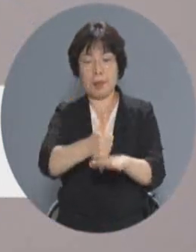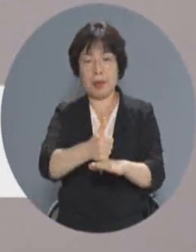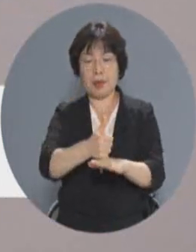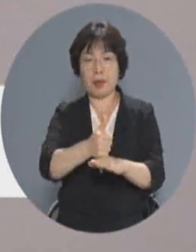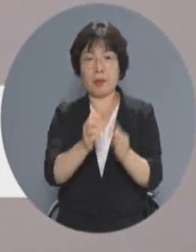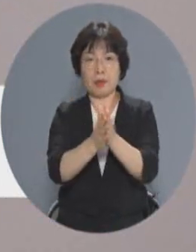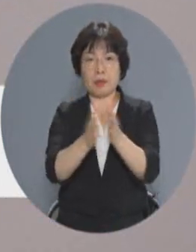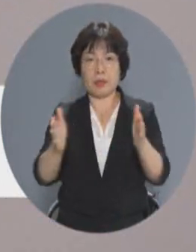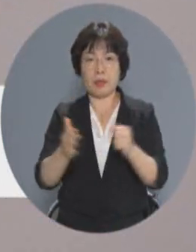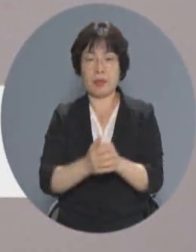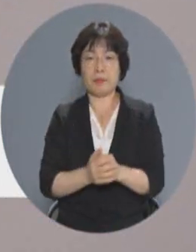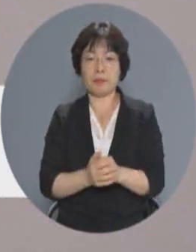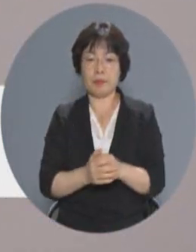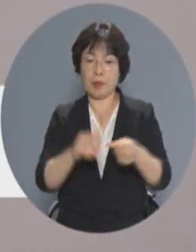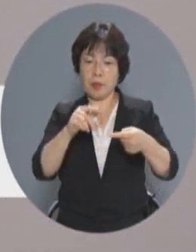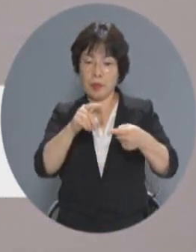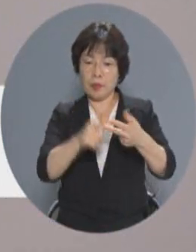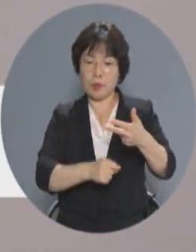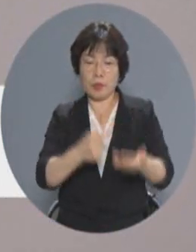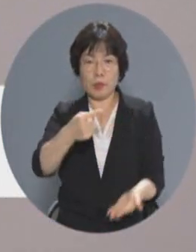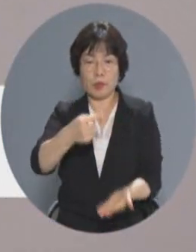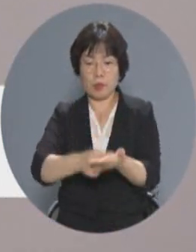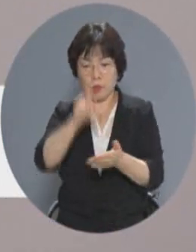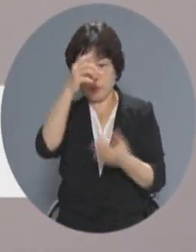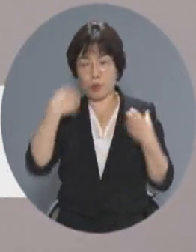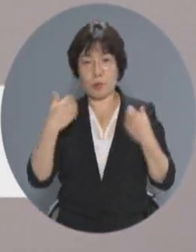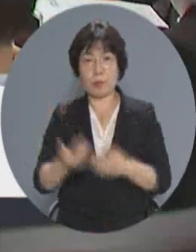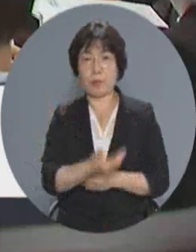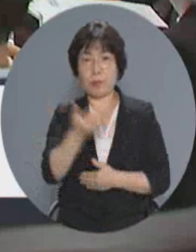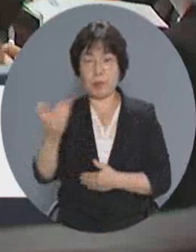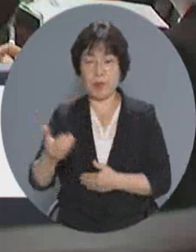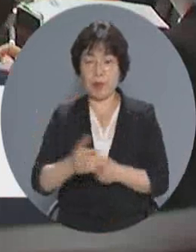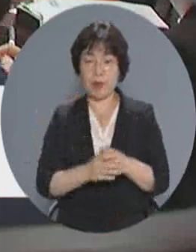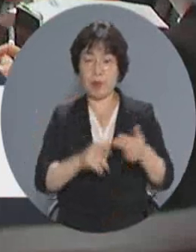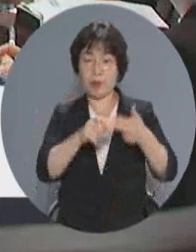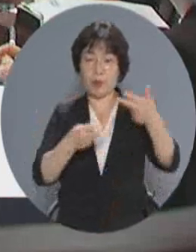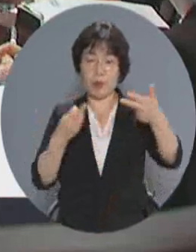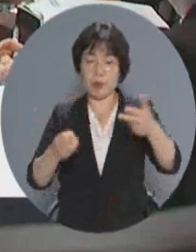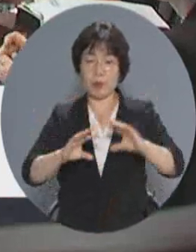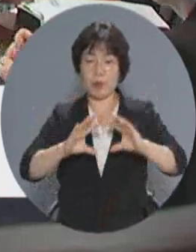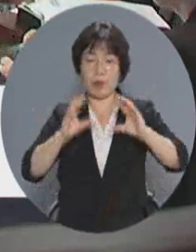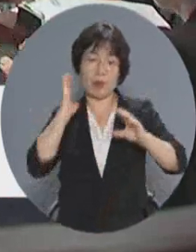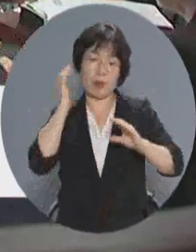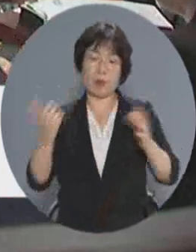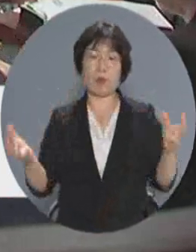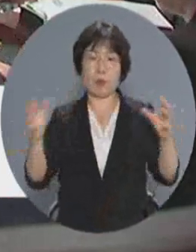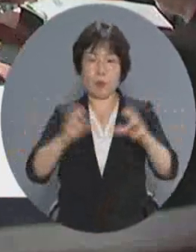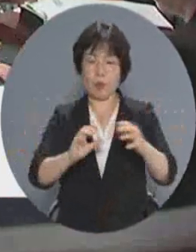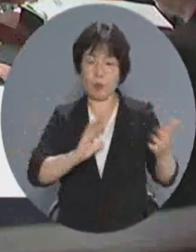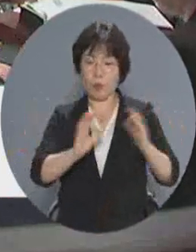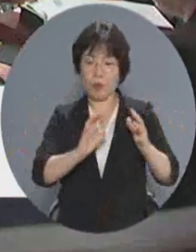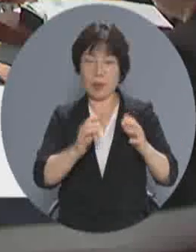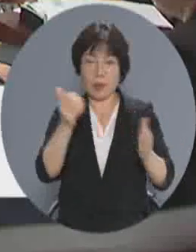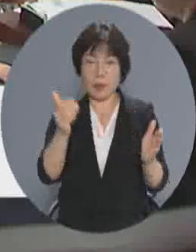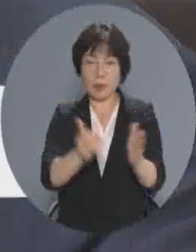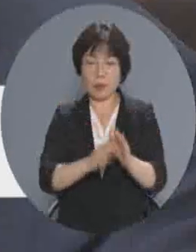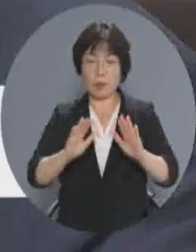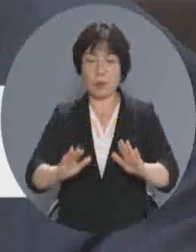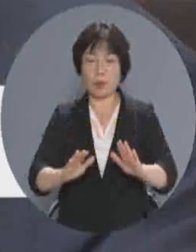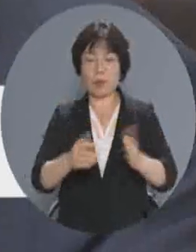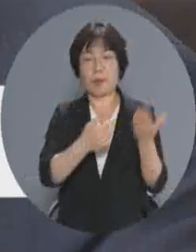통과한 특별법은 이달 초 정부로 이송됐으며 13일 국무회의 의결과 대통령 재가를 거쳐